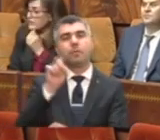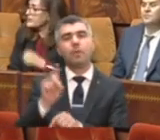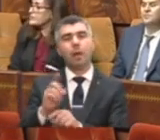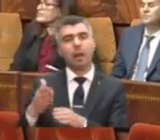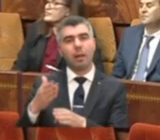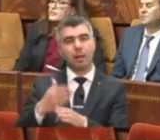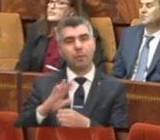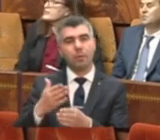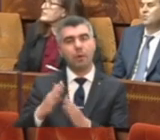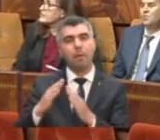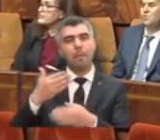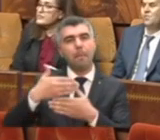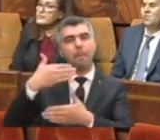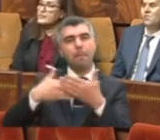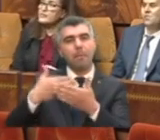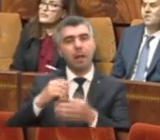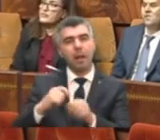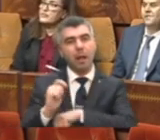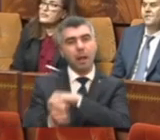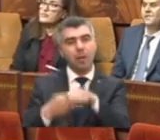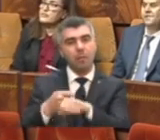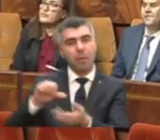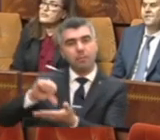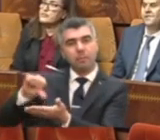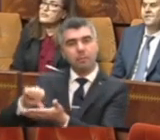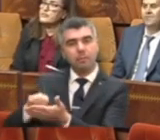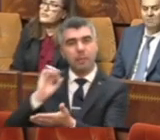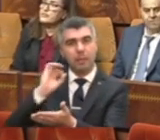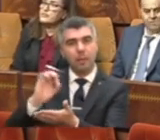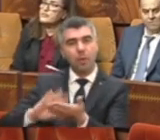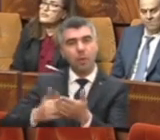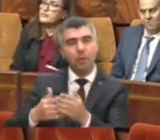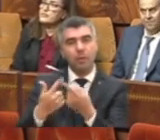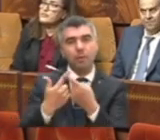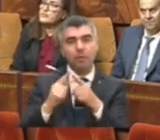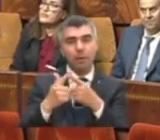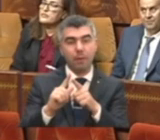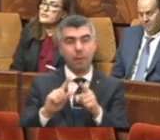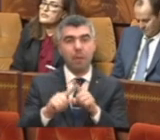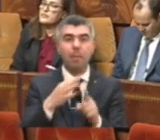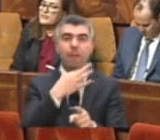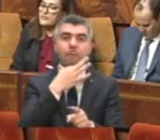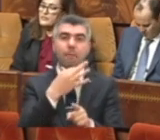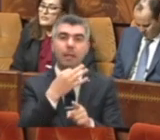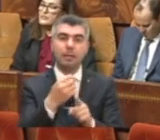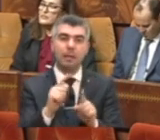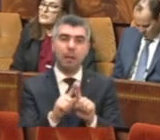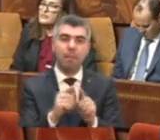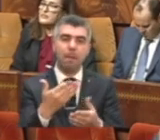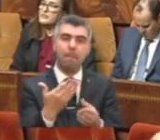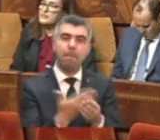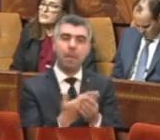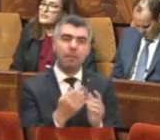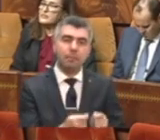الرئيسة فعلا اللجنة الإدارية المختصة اللي خصها تعتمد على واحد المبدأ المرونة لدراسة هذه المشاريع